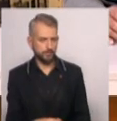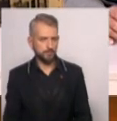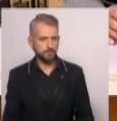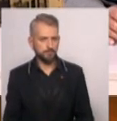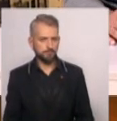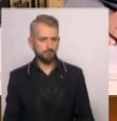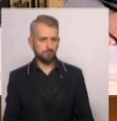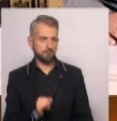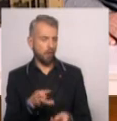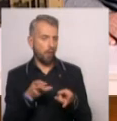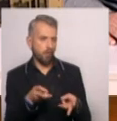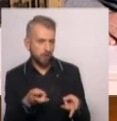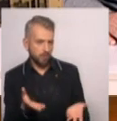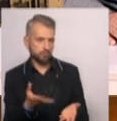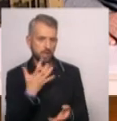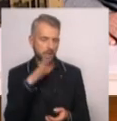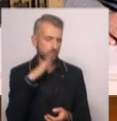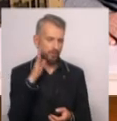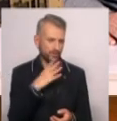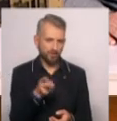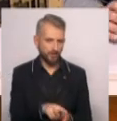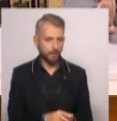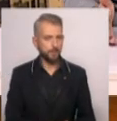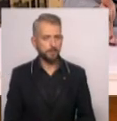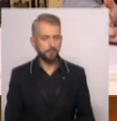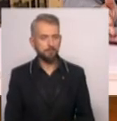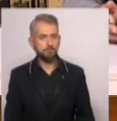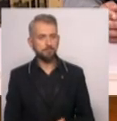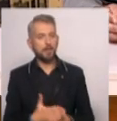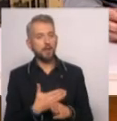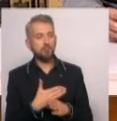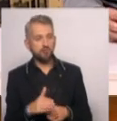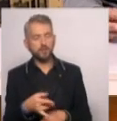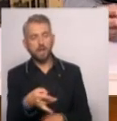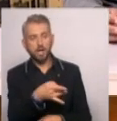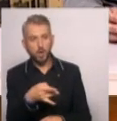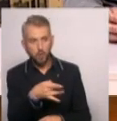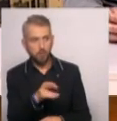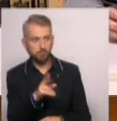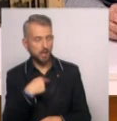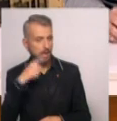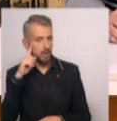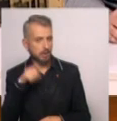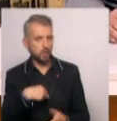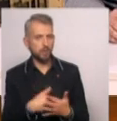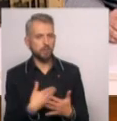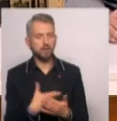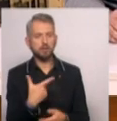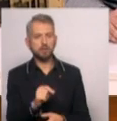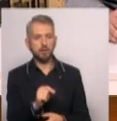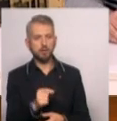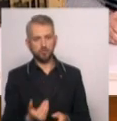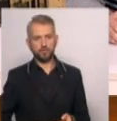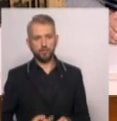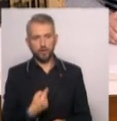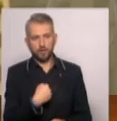опалювальної системи і гарячого водопостачання. Частина районів, наскільки я знаю, наприклад, там, де мешкаю я,